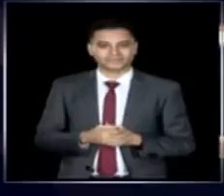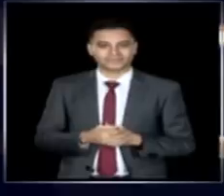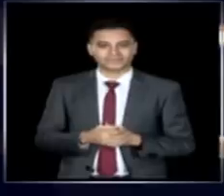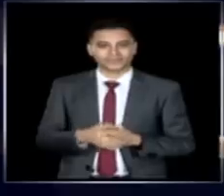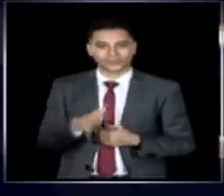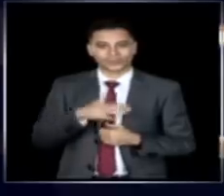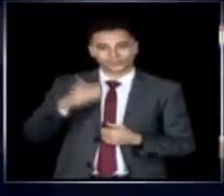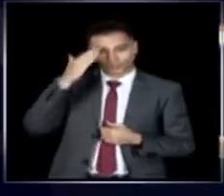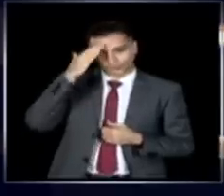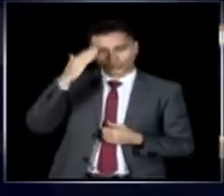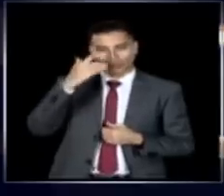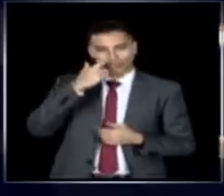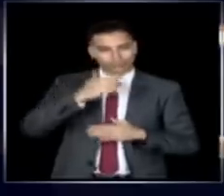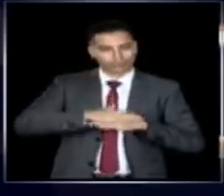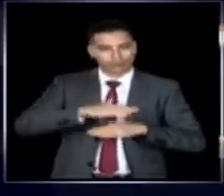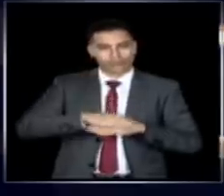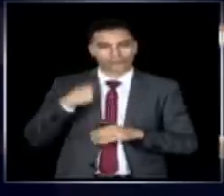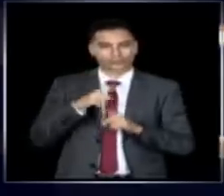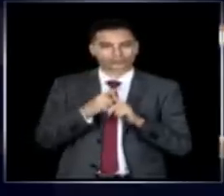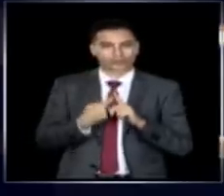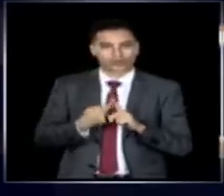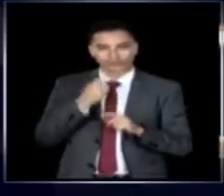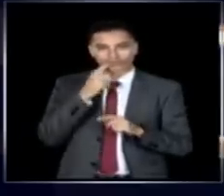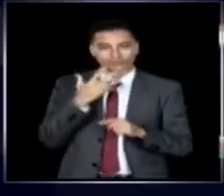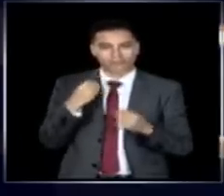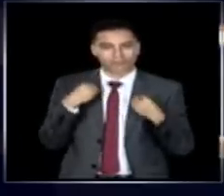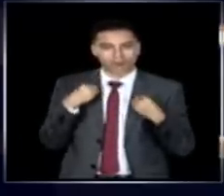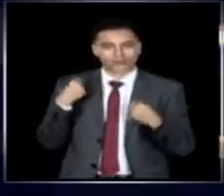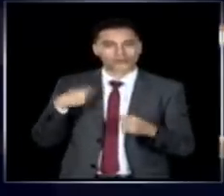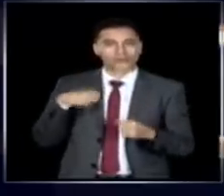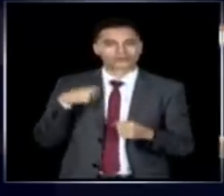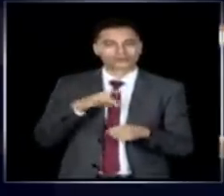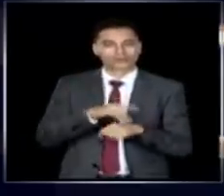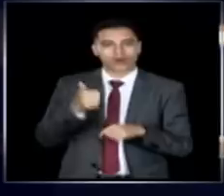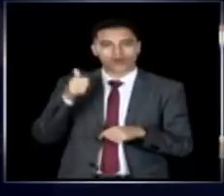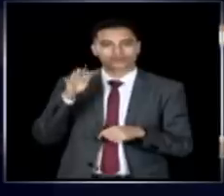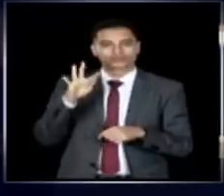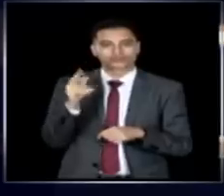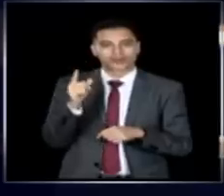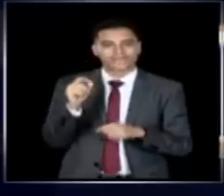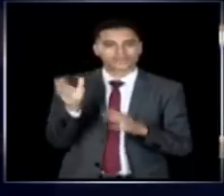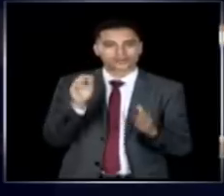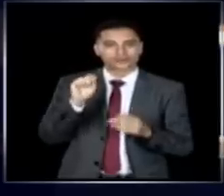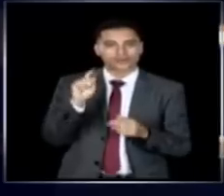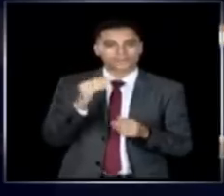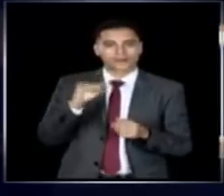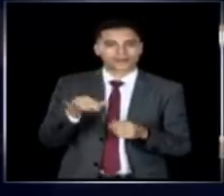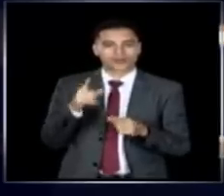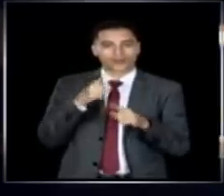كل الشكر والتقدير لوزارة الشباب والرياضة وللدكتور أشرف صبحي وفريق عمله على دعم برنامج